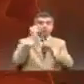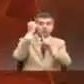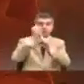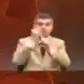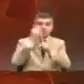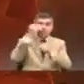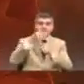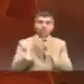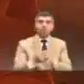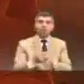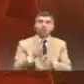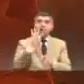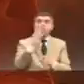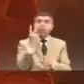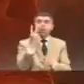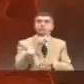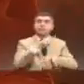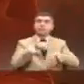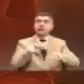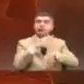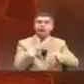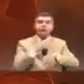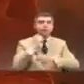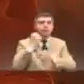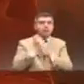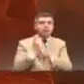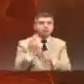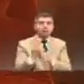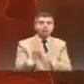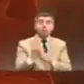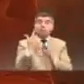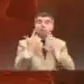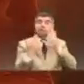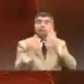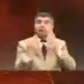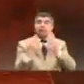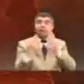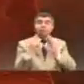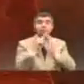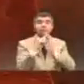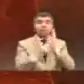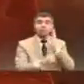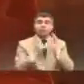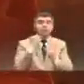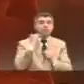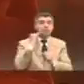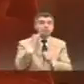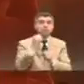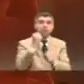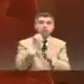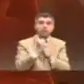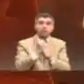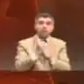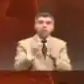إيمان 24 ساعة على 24 ساعة، لأن هذه قضية ديال المغاربة كاملين وكل واحد تيساهم من جهته.